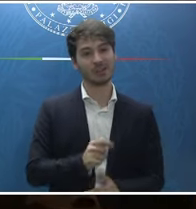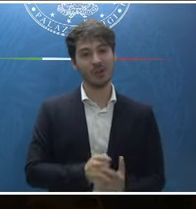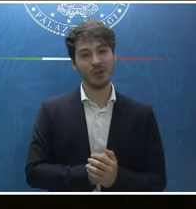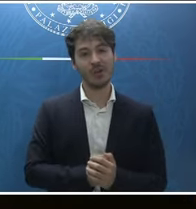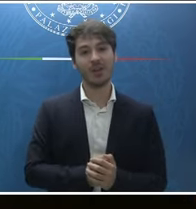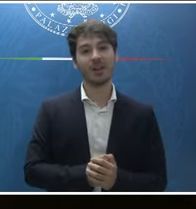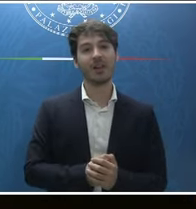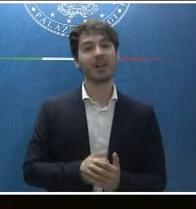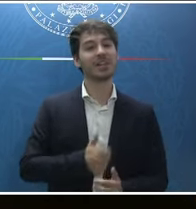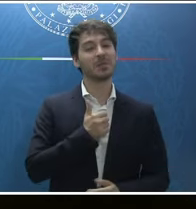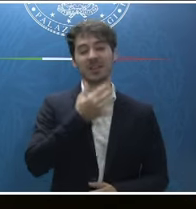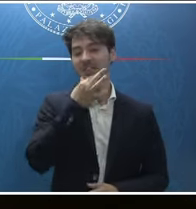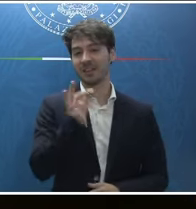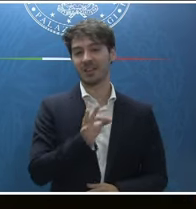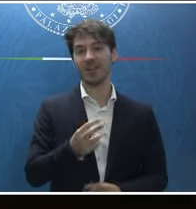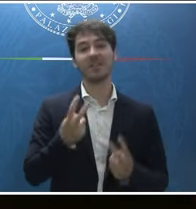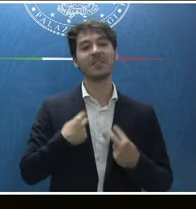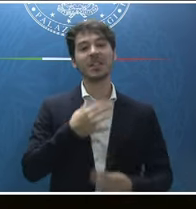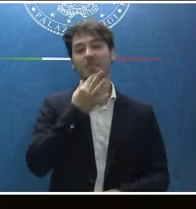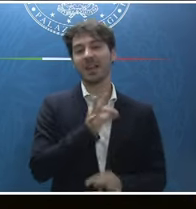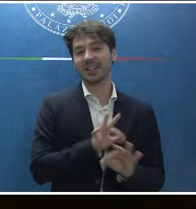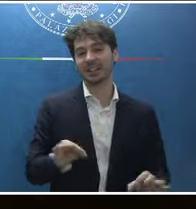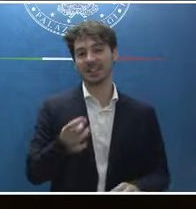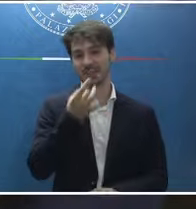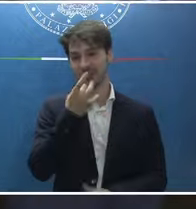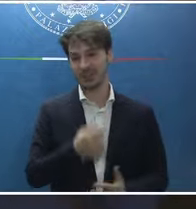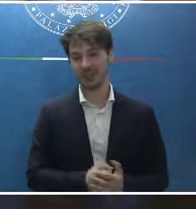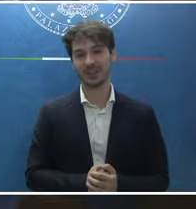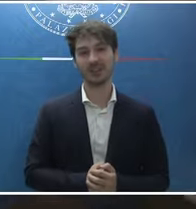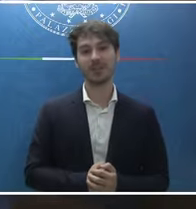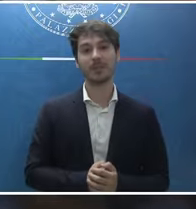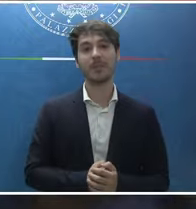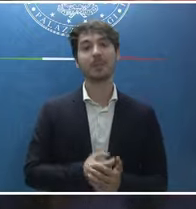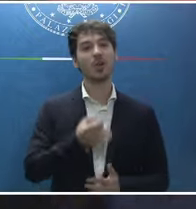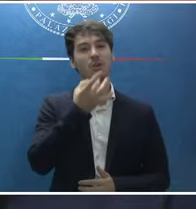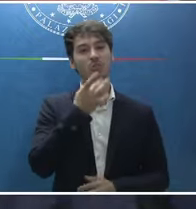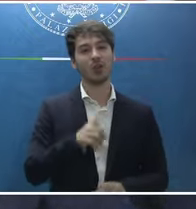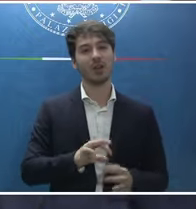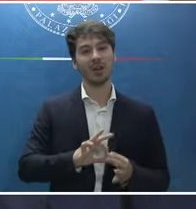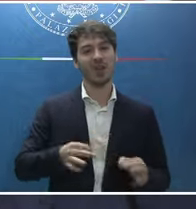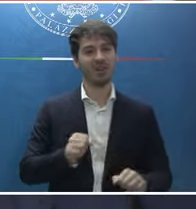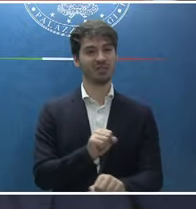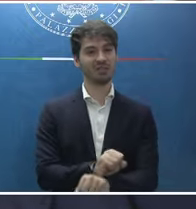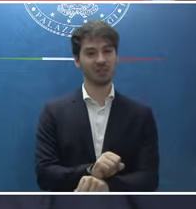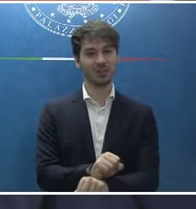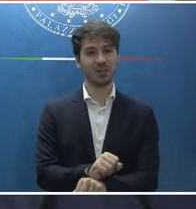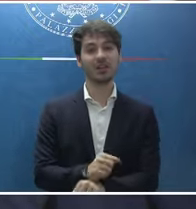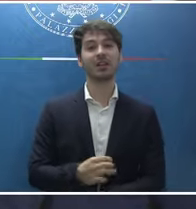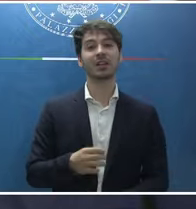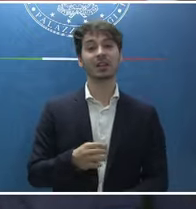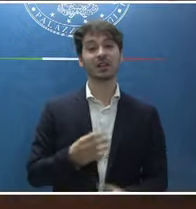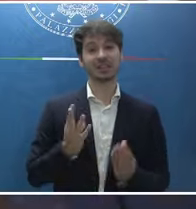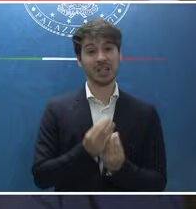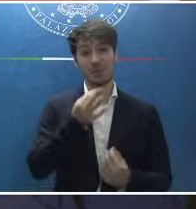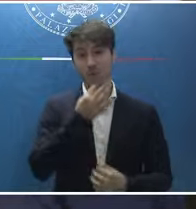è stupefacente, la vita è bella senza droghe, intanto accomodatevi, le droghe sono catene, insieme si può, insieme è